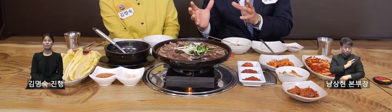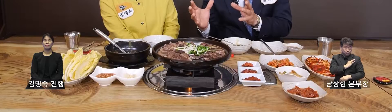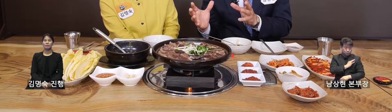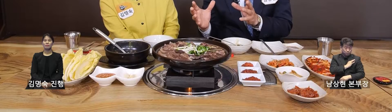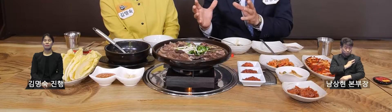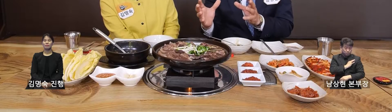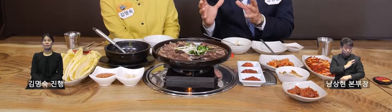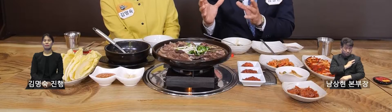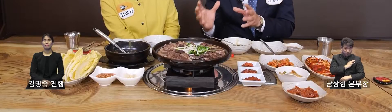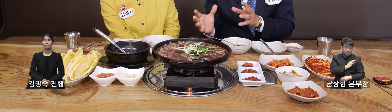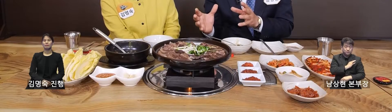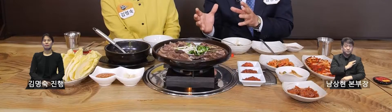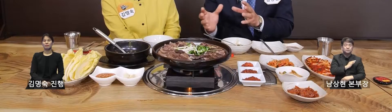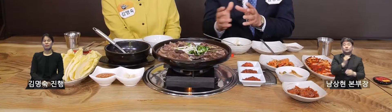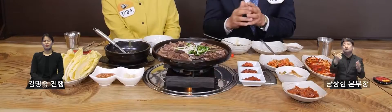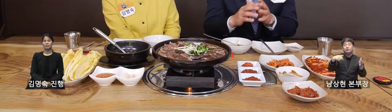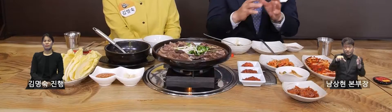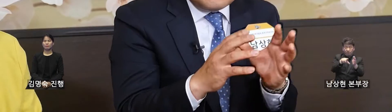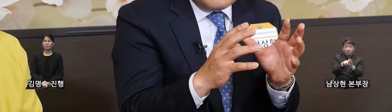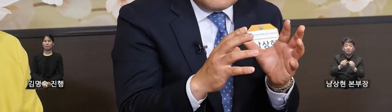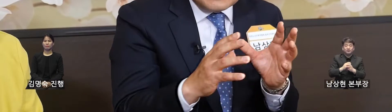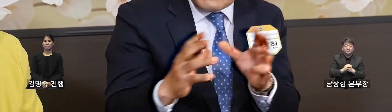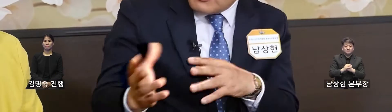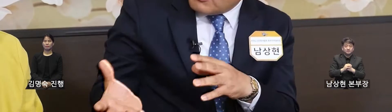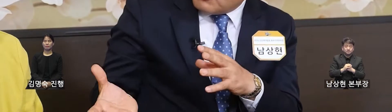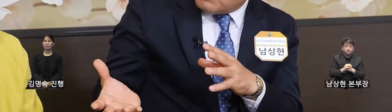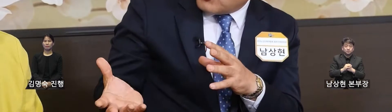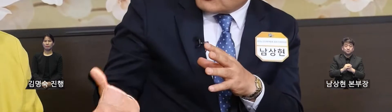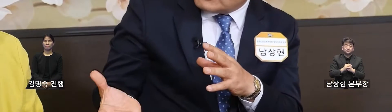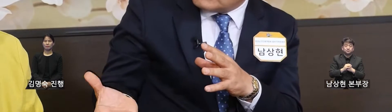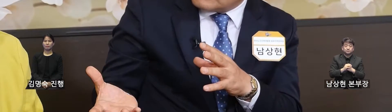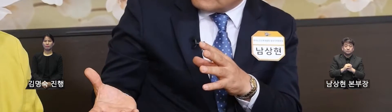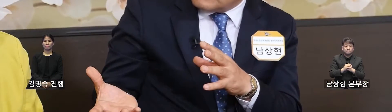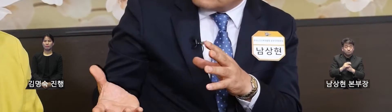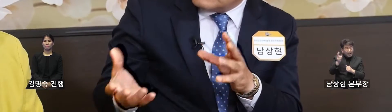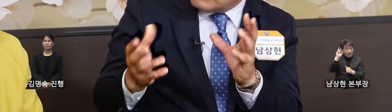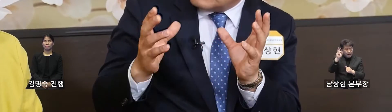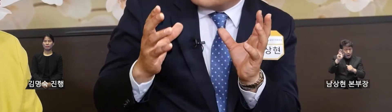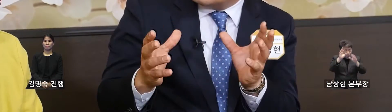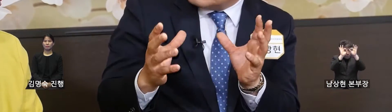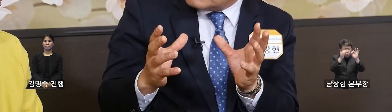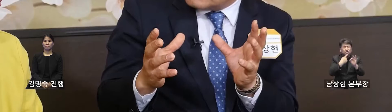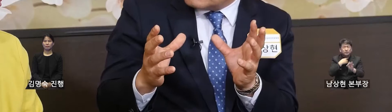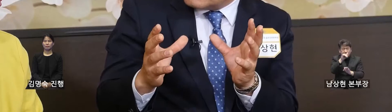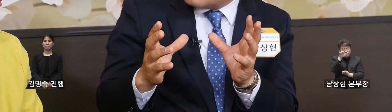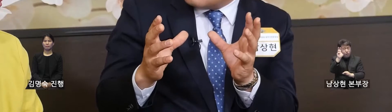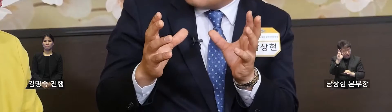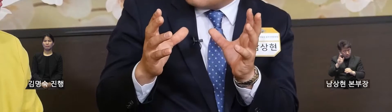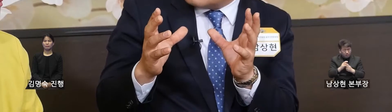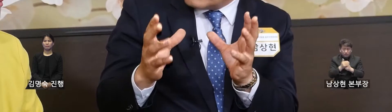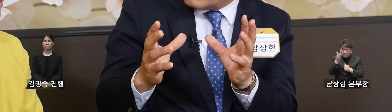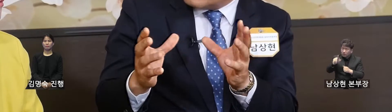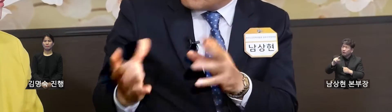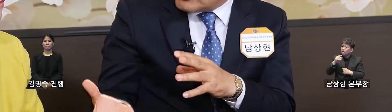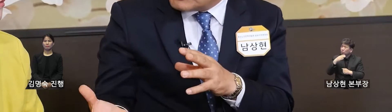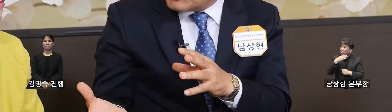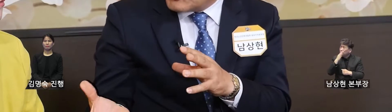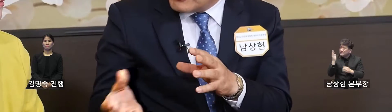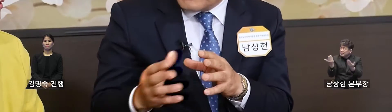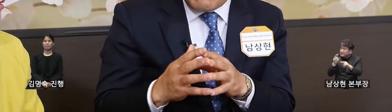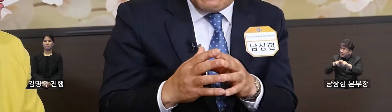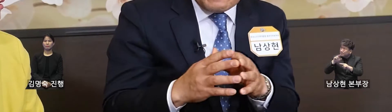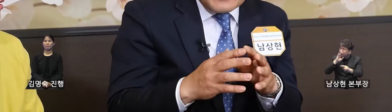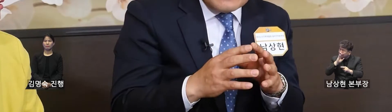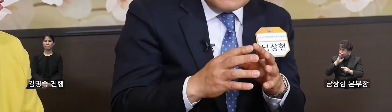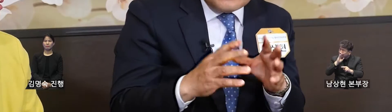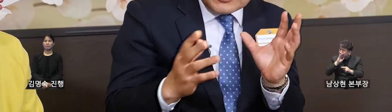기초수급연금을 받으시는 분들을 위해서 아마 보셨을 거예요. 근데 이게 노인 일자리라고 생각을 못 하셨던